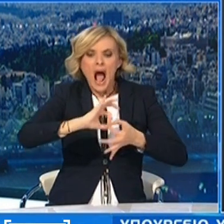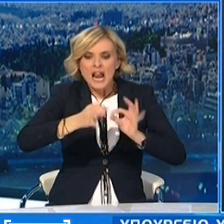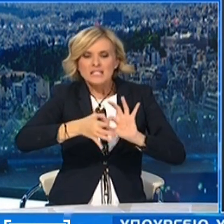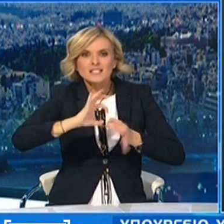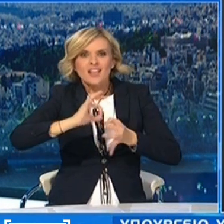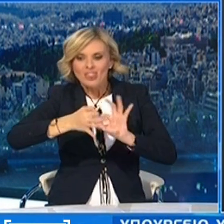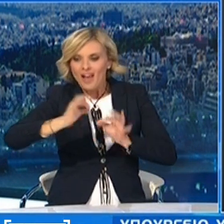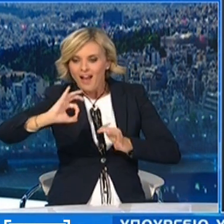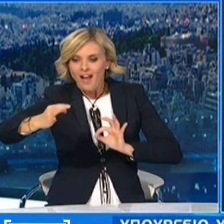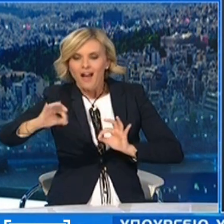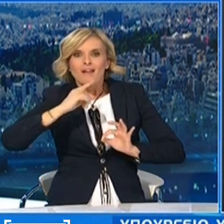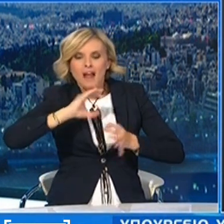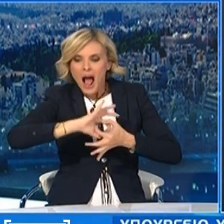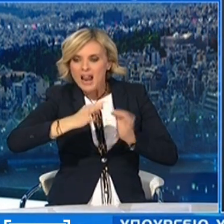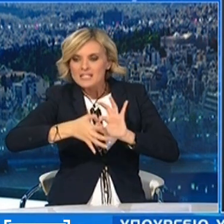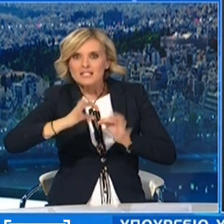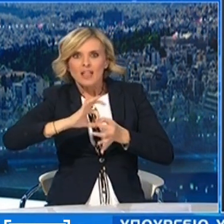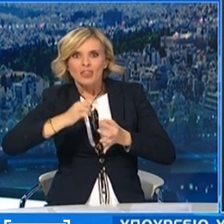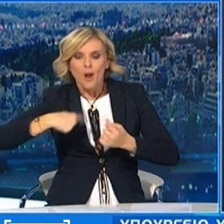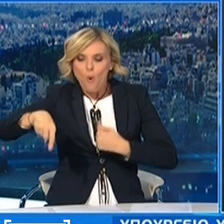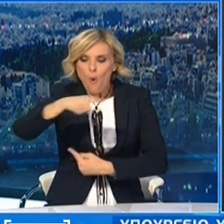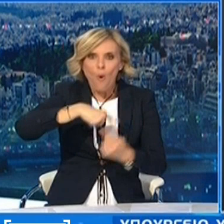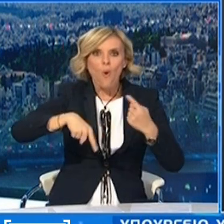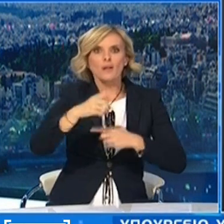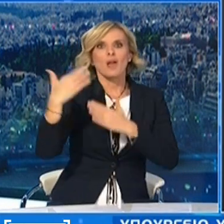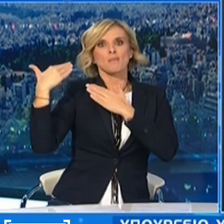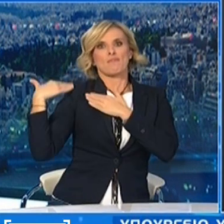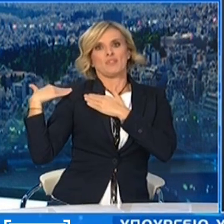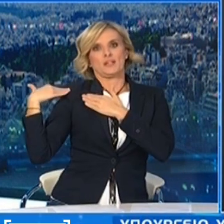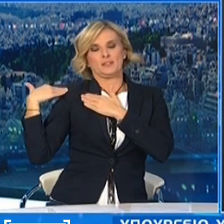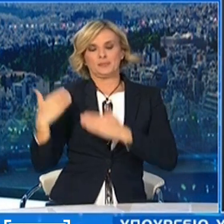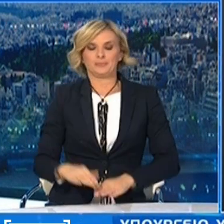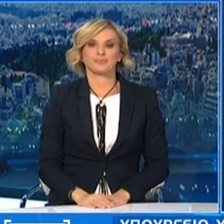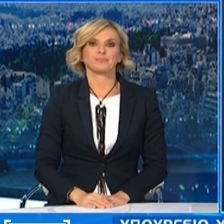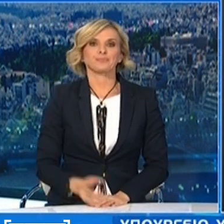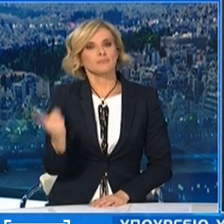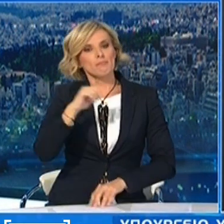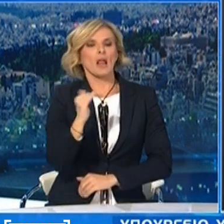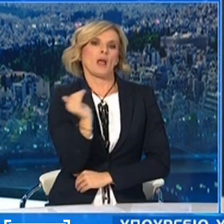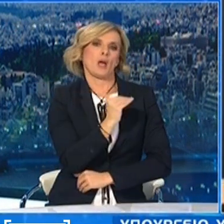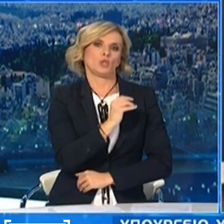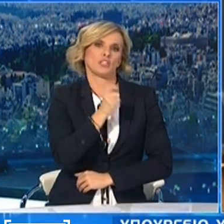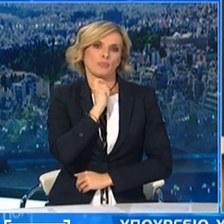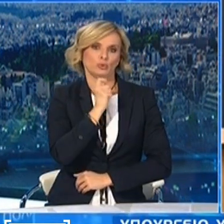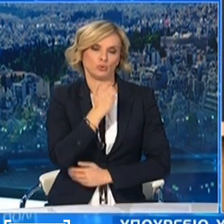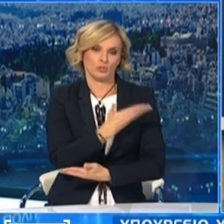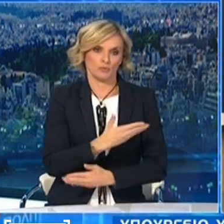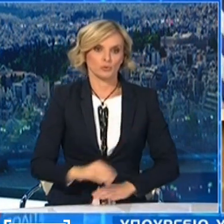μηχανισμό ευθύνης απέναντι στη δημόσια υγεία. Ο κύριος Σακάς από το